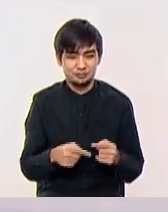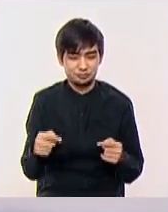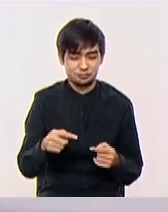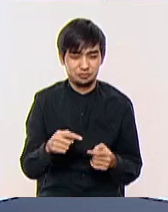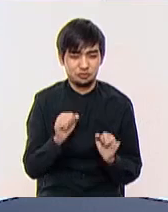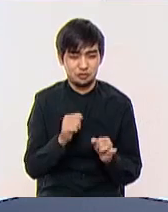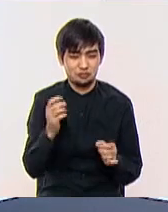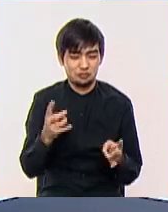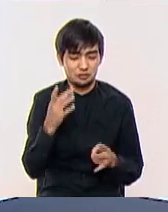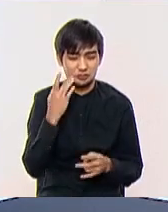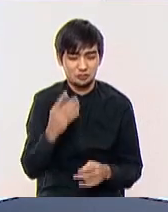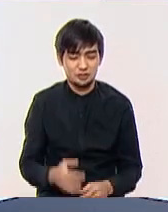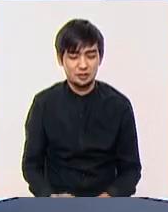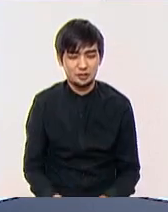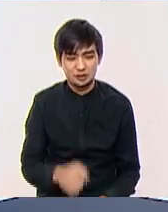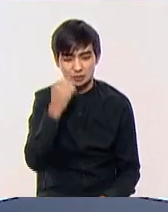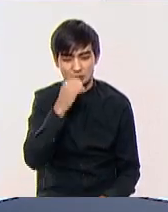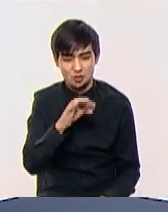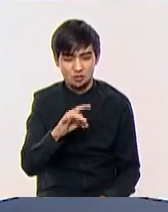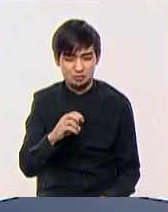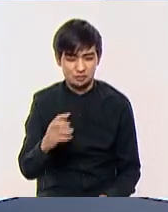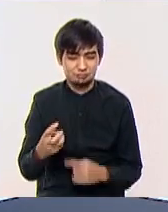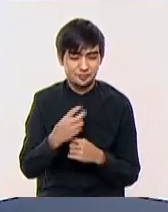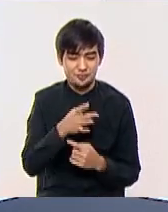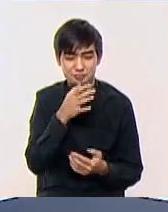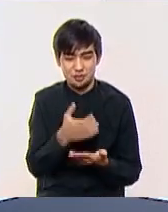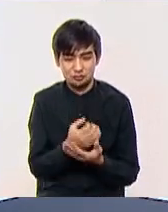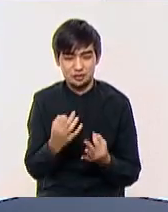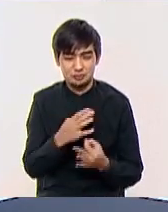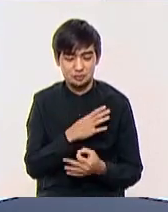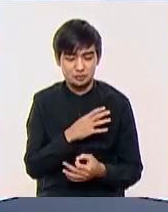Осы үш компонент. Рахмет орынбасарымызға, студиямызға уақыт тауып келгеніңізге алғыс білдіреміз. Сіздерге рахмет.